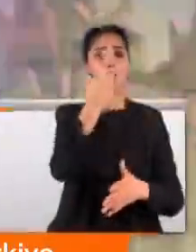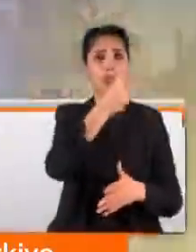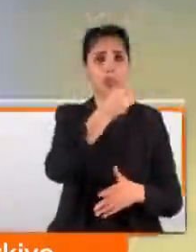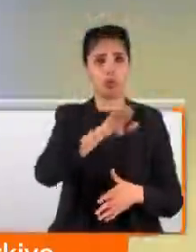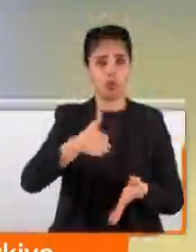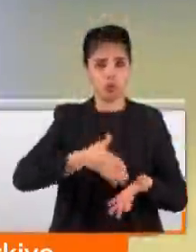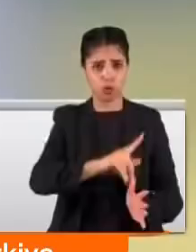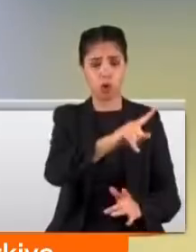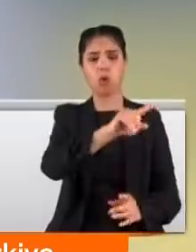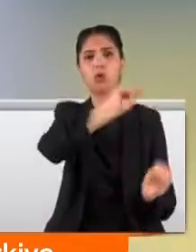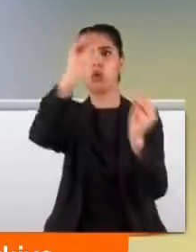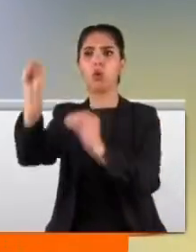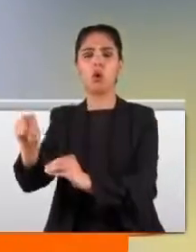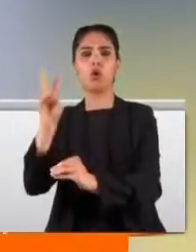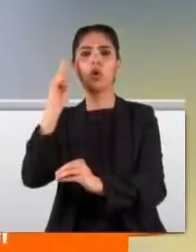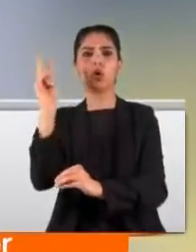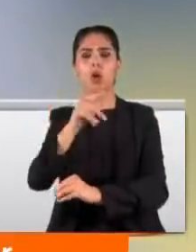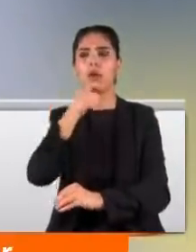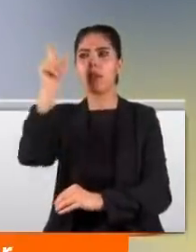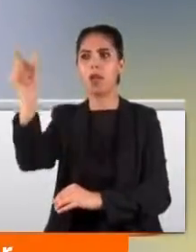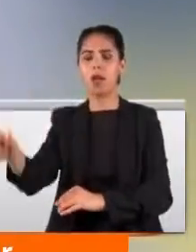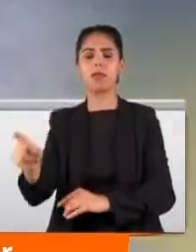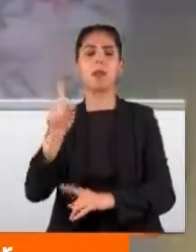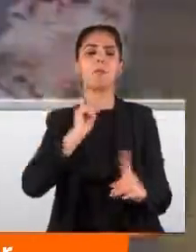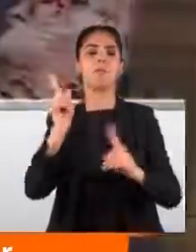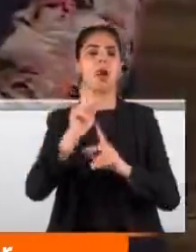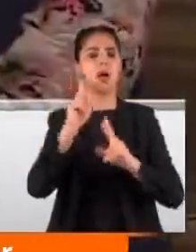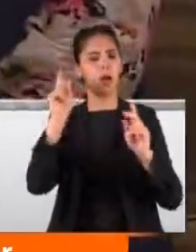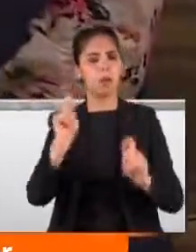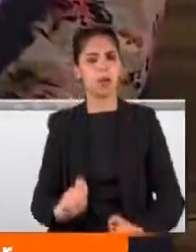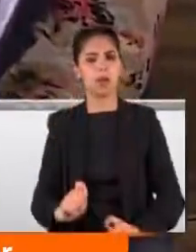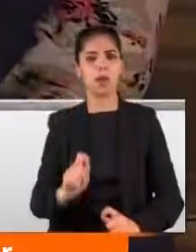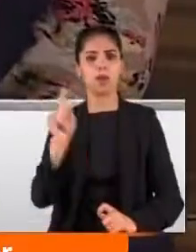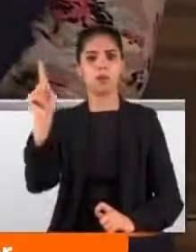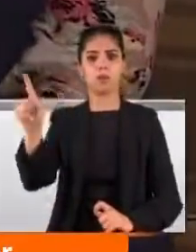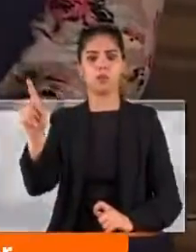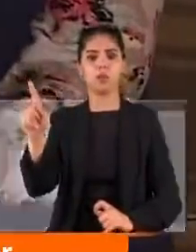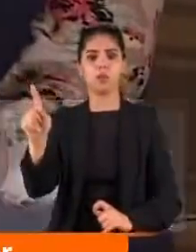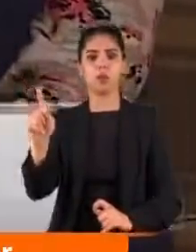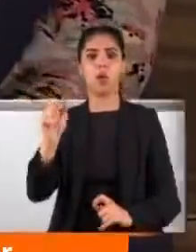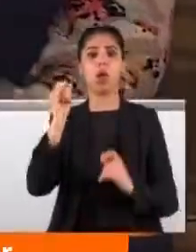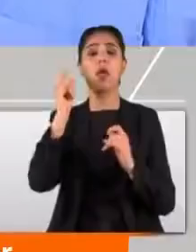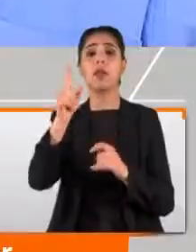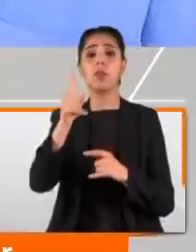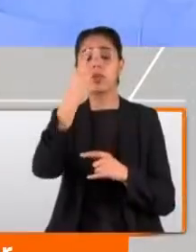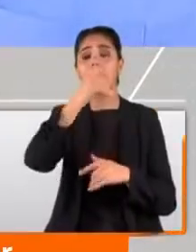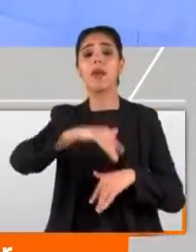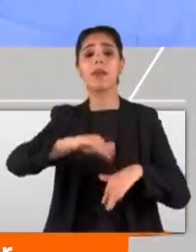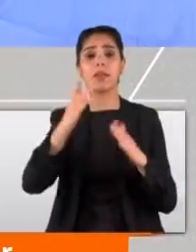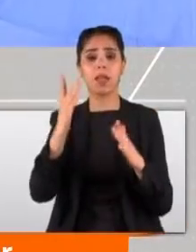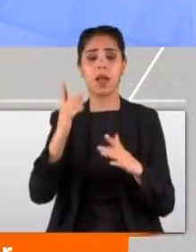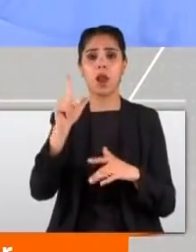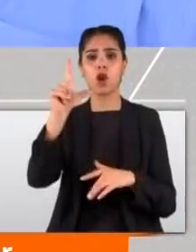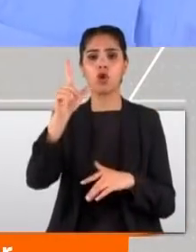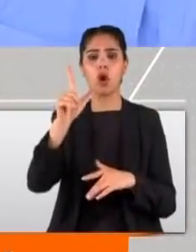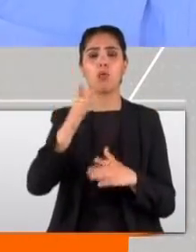çocukları nüfusunda gören talihsiz adam soy bağreddi davası açtı. Ancak başına gelecekler daha bitmemişti. Lüleburgaz'daki gittiği